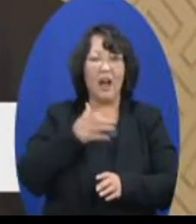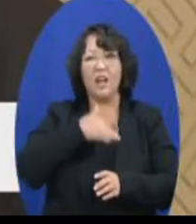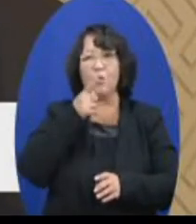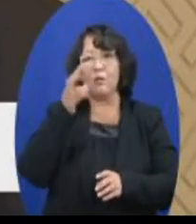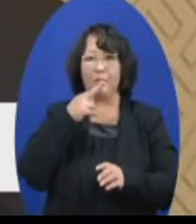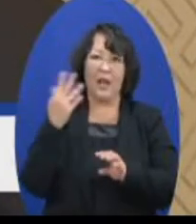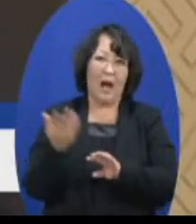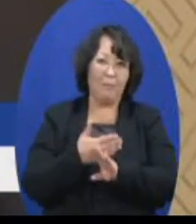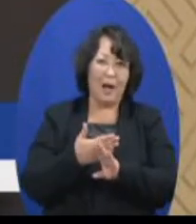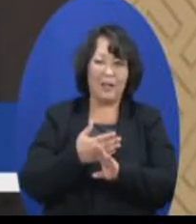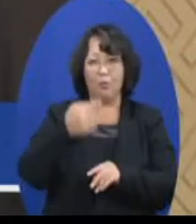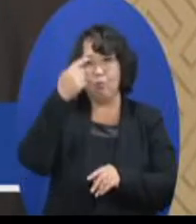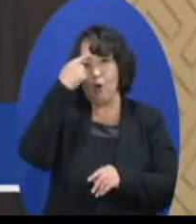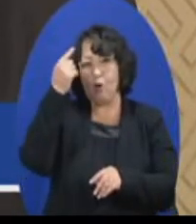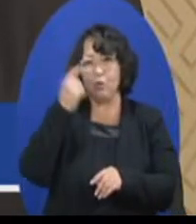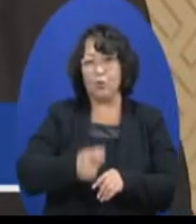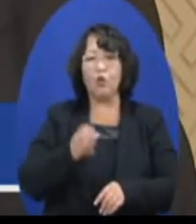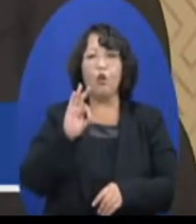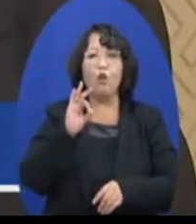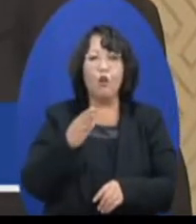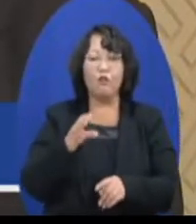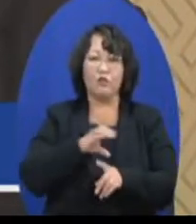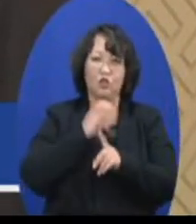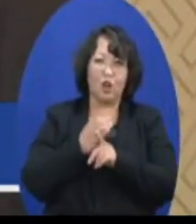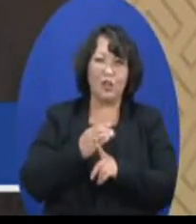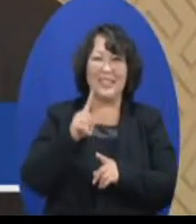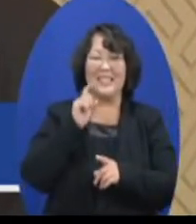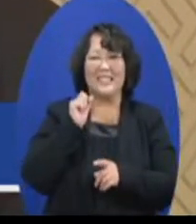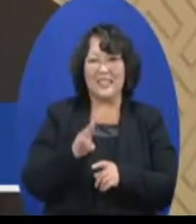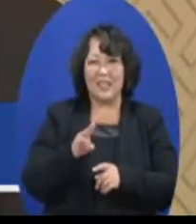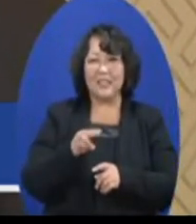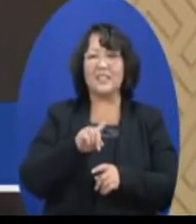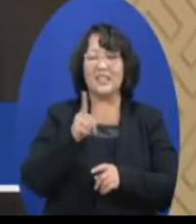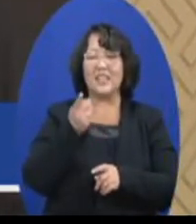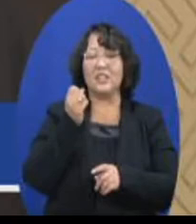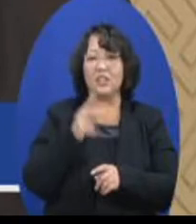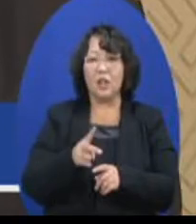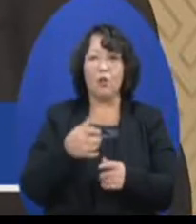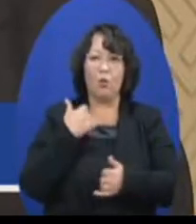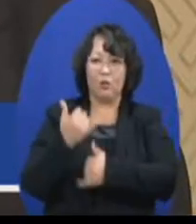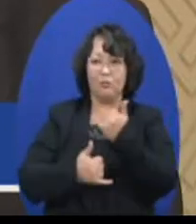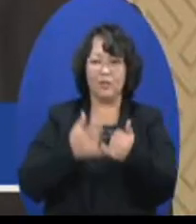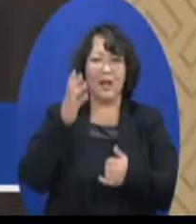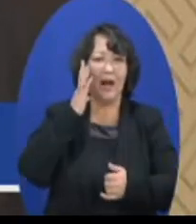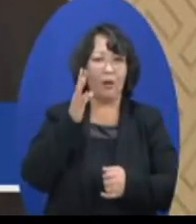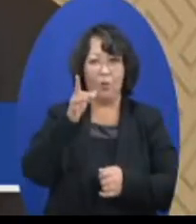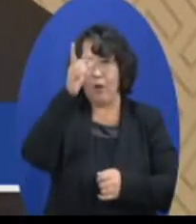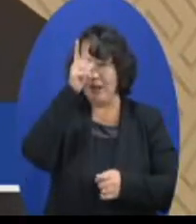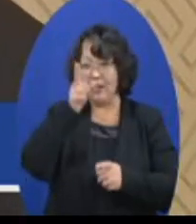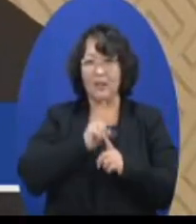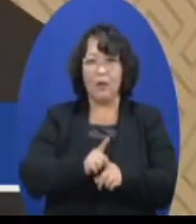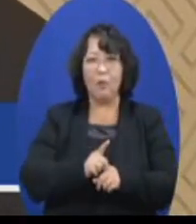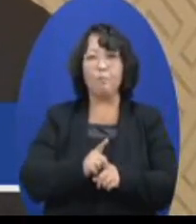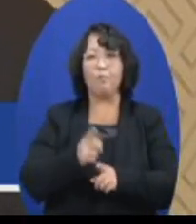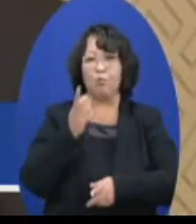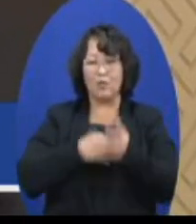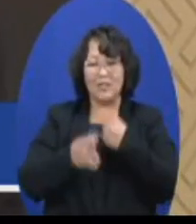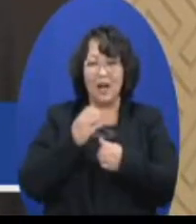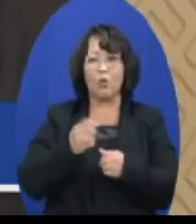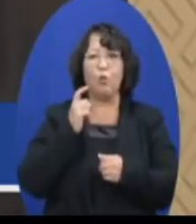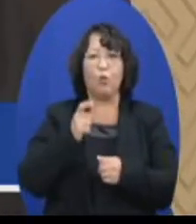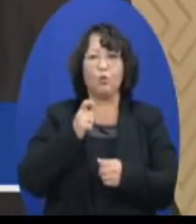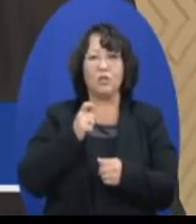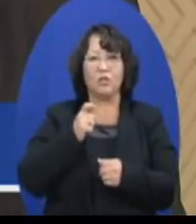хэлбэл Монгол хүнийг одоо тэр өв соёл, зан заншил тийм ээ уламжлалт одоо арга ухаанаар эргэж одоо хөгжин явц суртахуунд нь